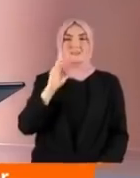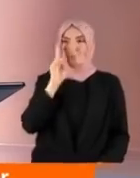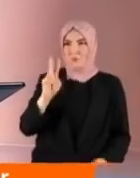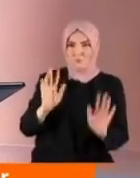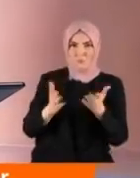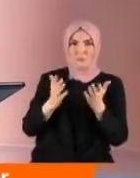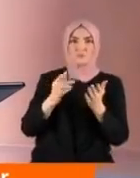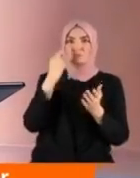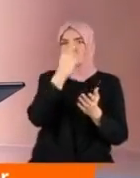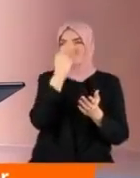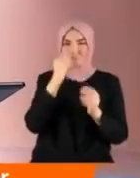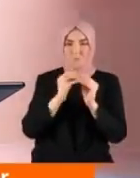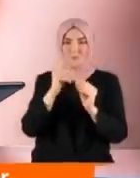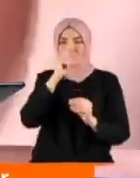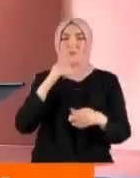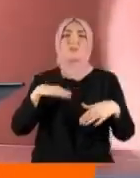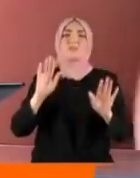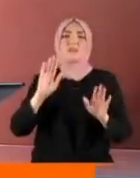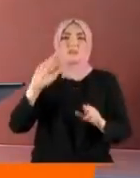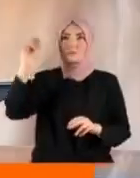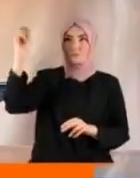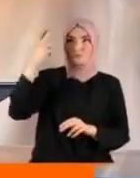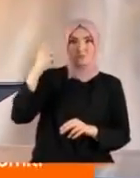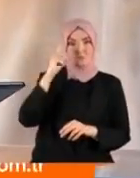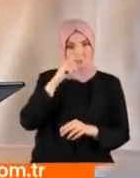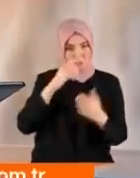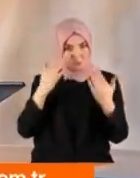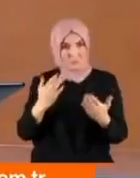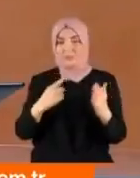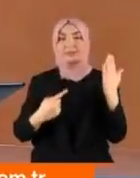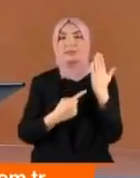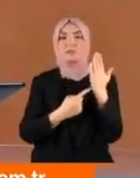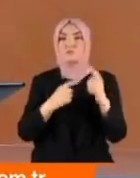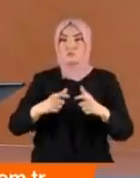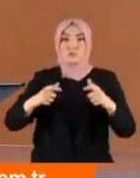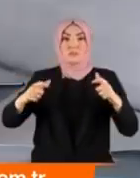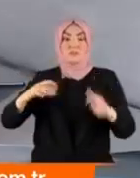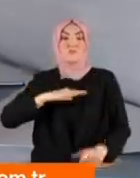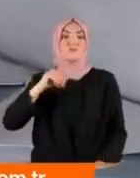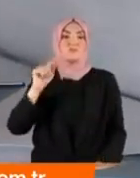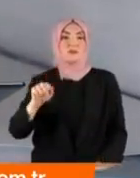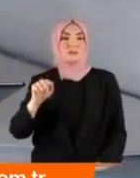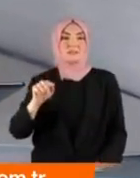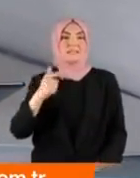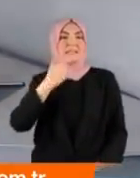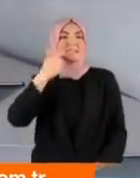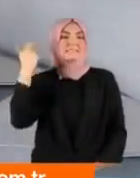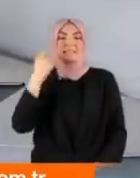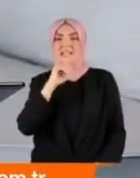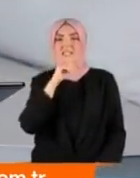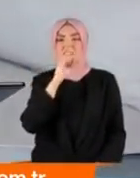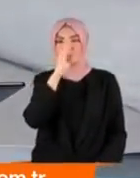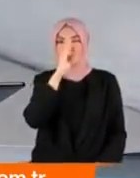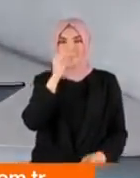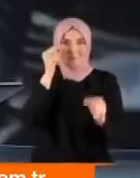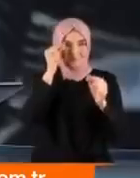Ve teknolojinin bugün geldiği noktada artık gözlükler de değişiyor. Geleneksel emektar merceklerin yerini akıllı gözlükler